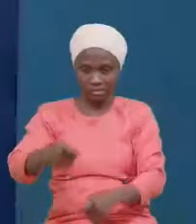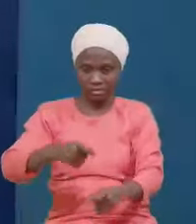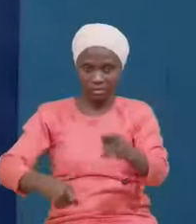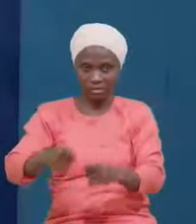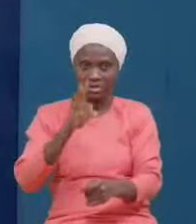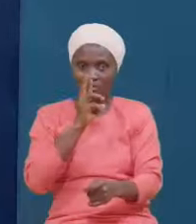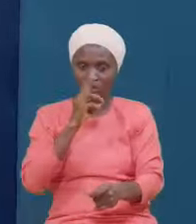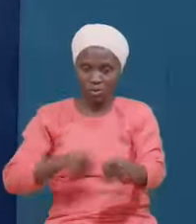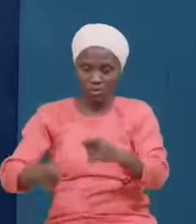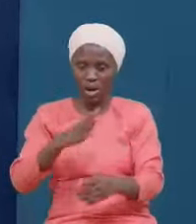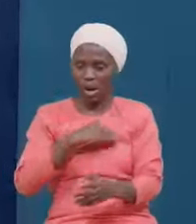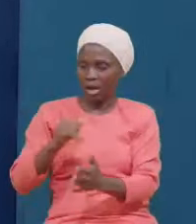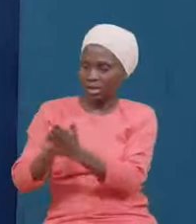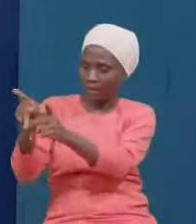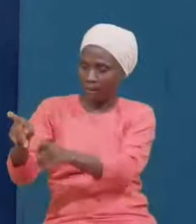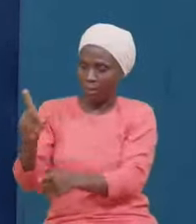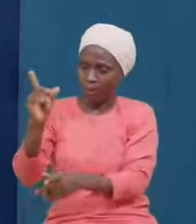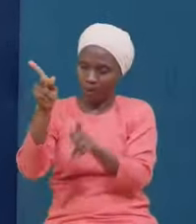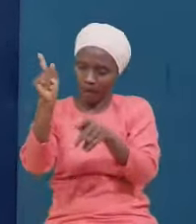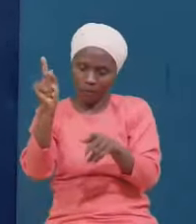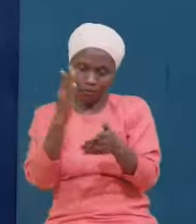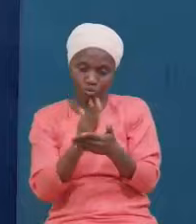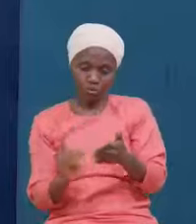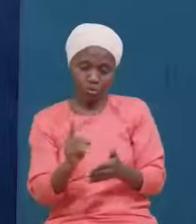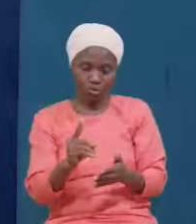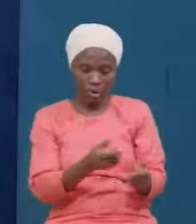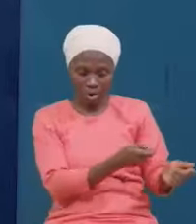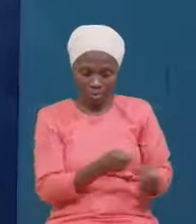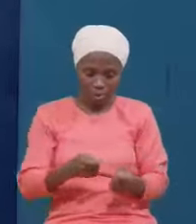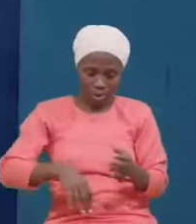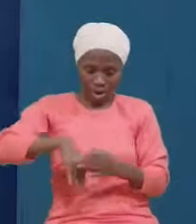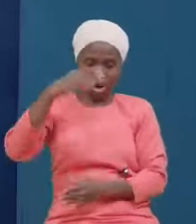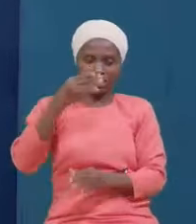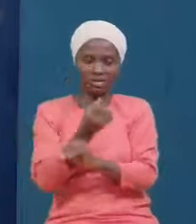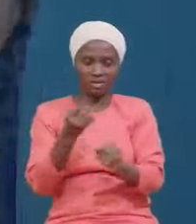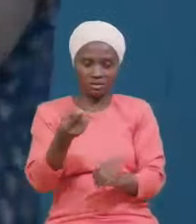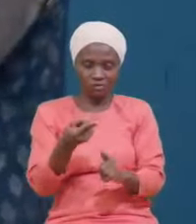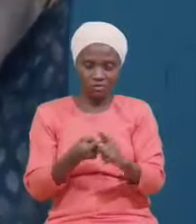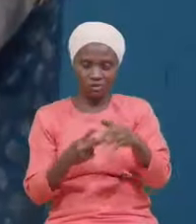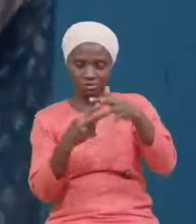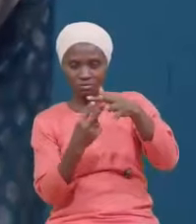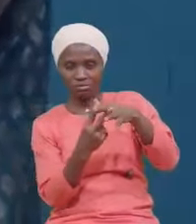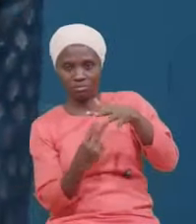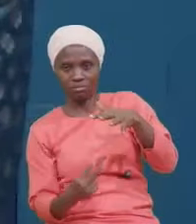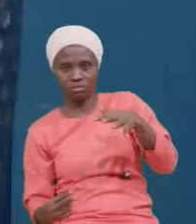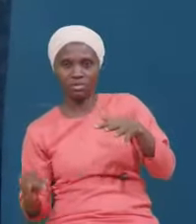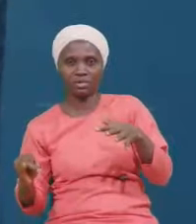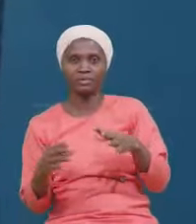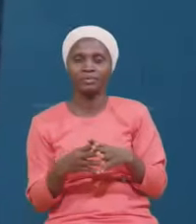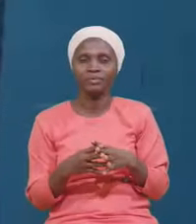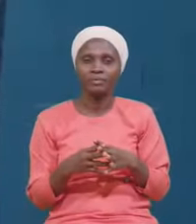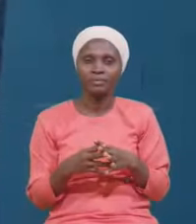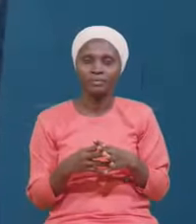person who pulls you out saves you from drowning. ఏ వ్యక్తి అయితే మిమ్మల్ని బయటకు లాగుతాడో ఆ వ్యక్తి